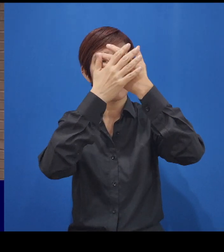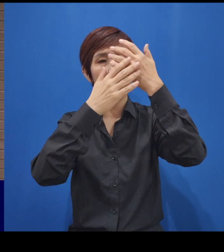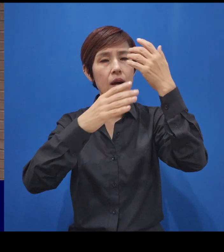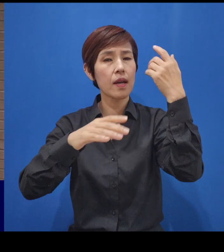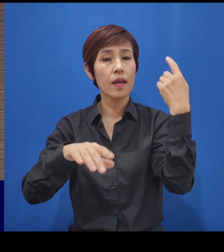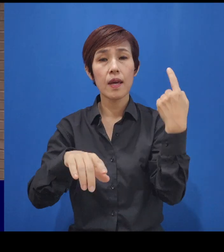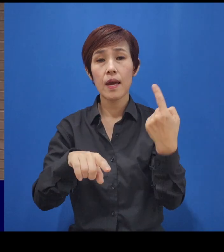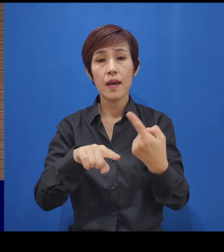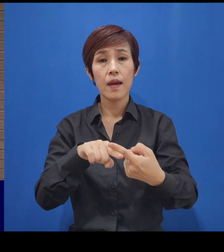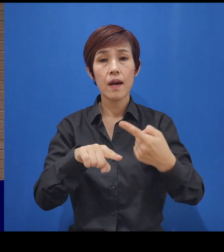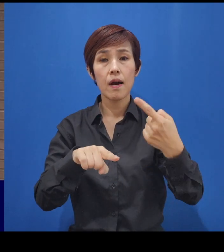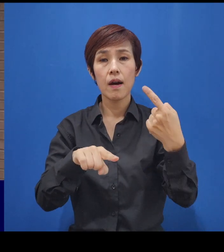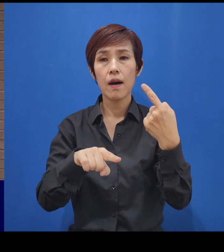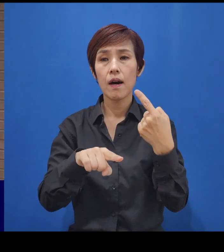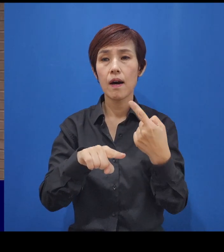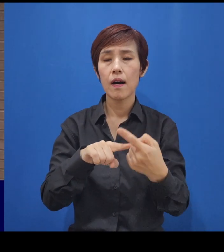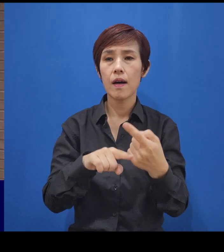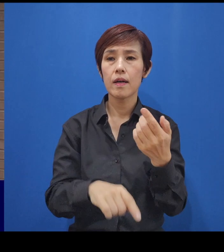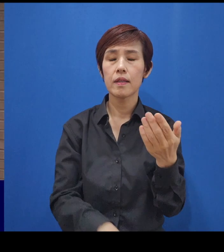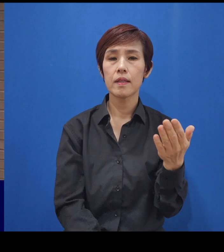아침 안개